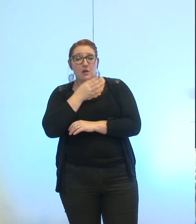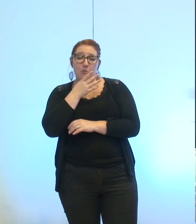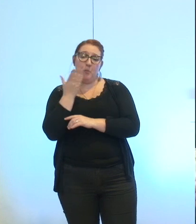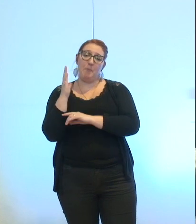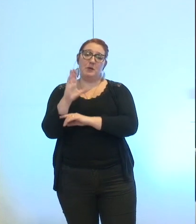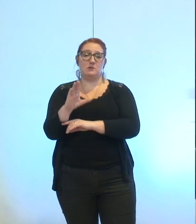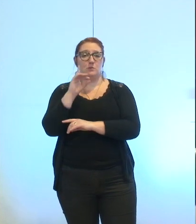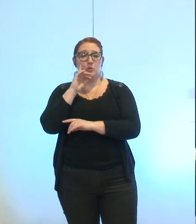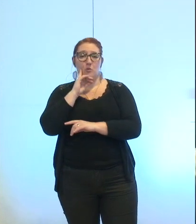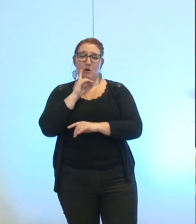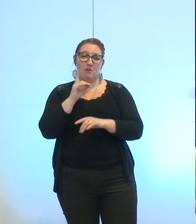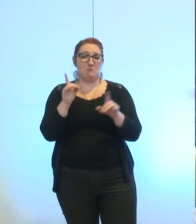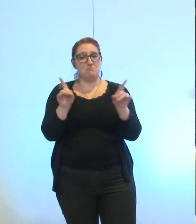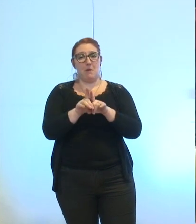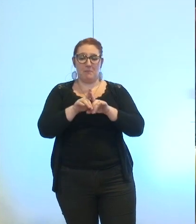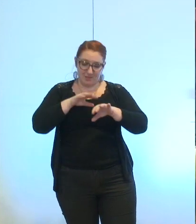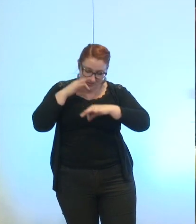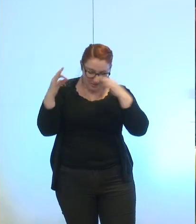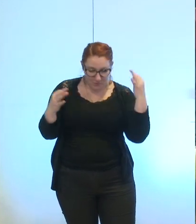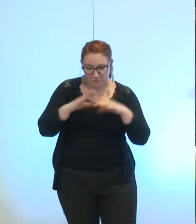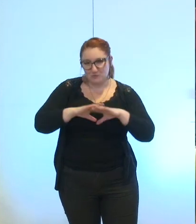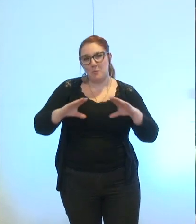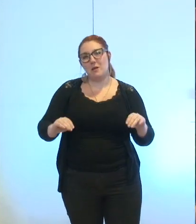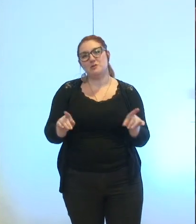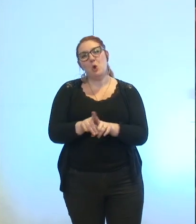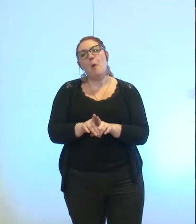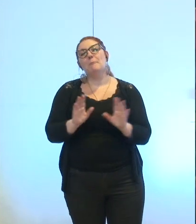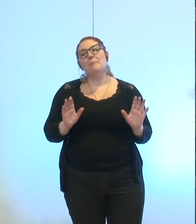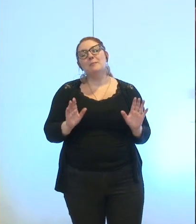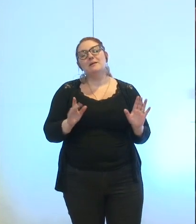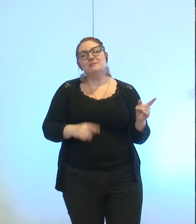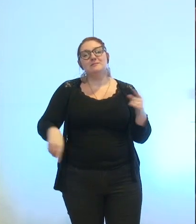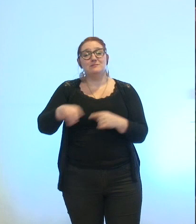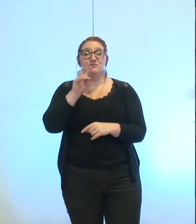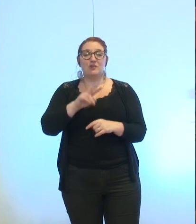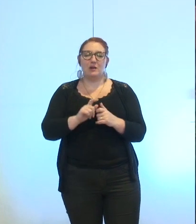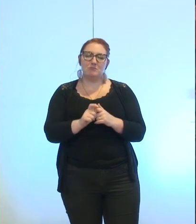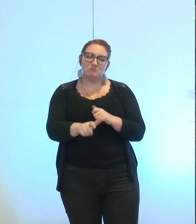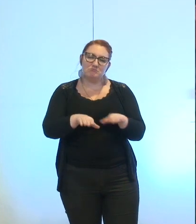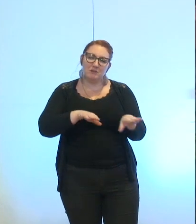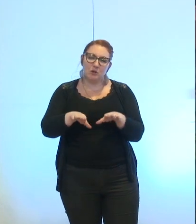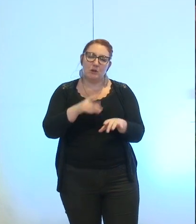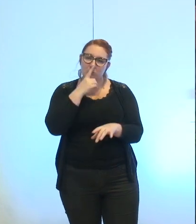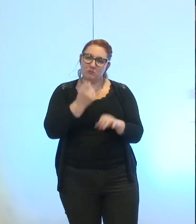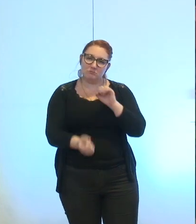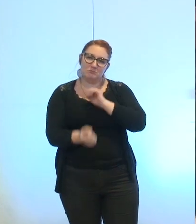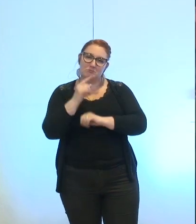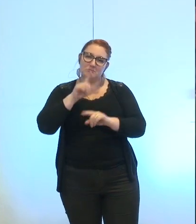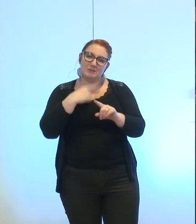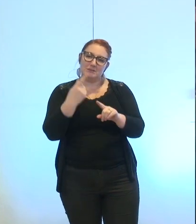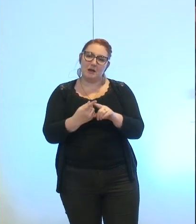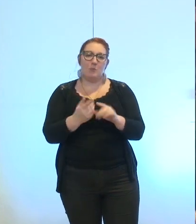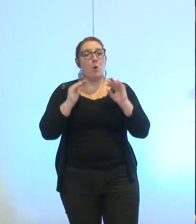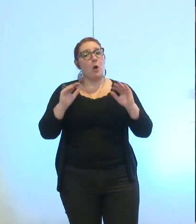puisque le découvrait comme nous ce qui était quand même assez particulier comme façon de procéder ce qui na évidemment pas empêcher de